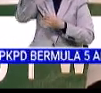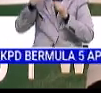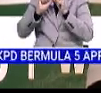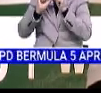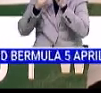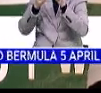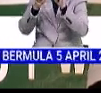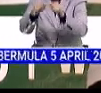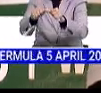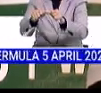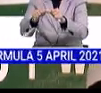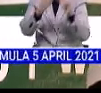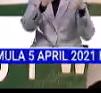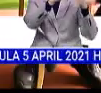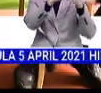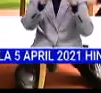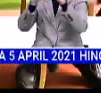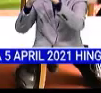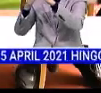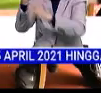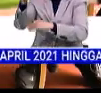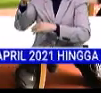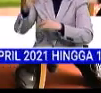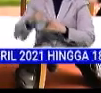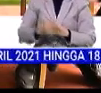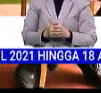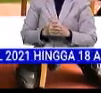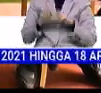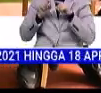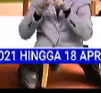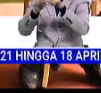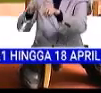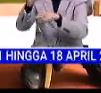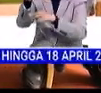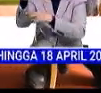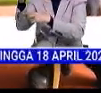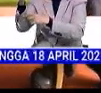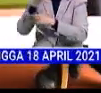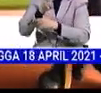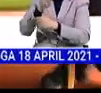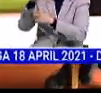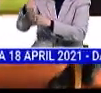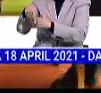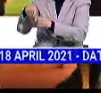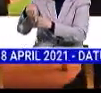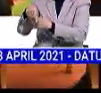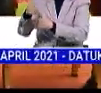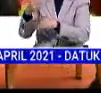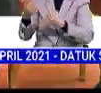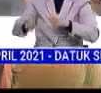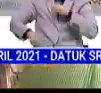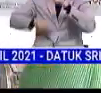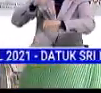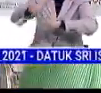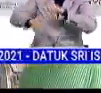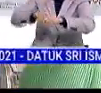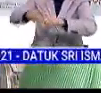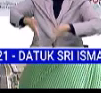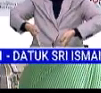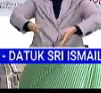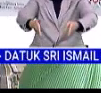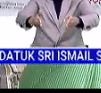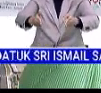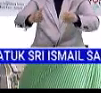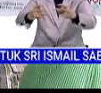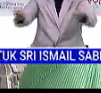sustainability sesebuah bandar. Selari dengan penghijauan wilayah persekutuan, jajaran laluan basikal melibatkan